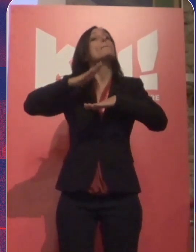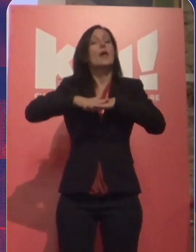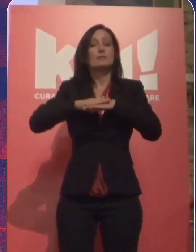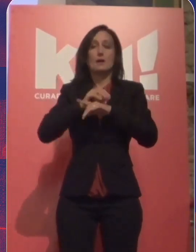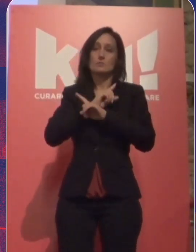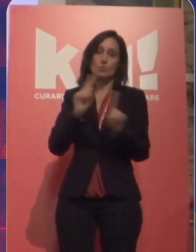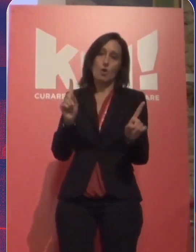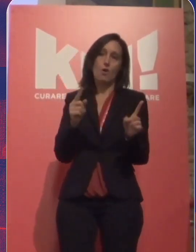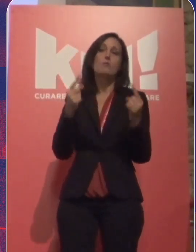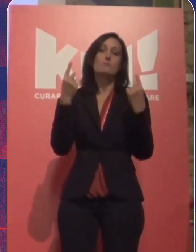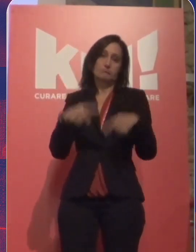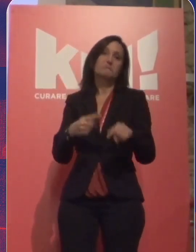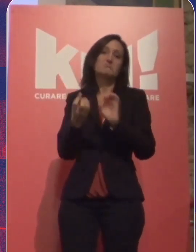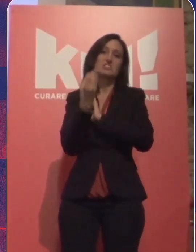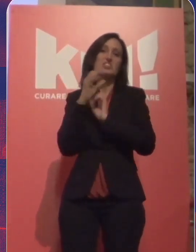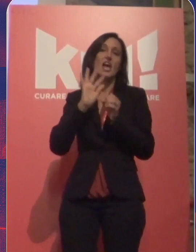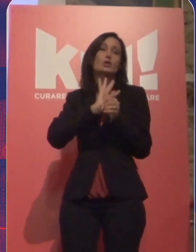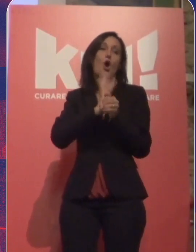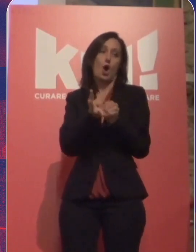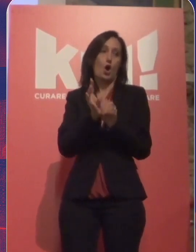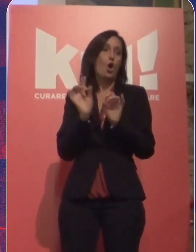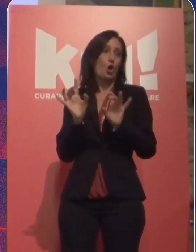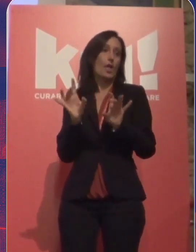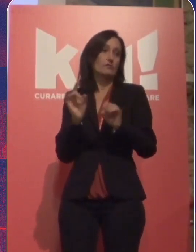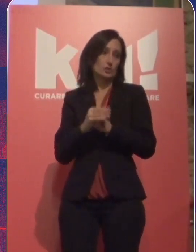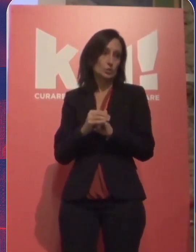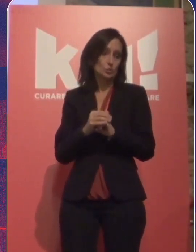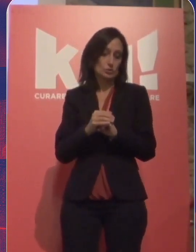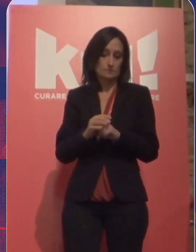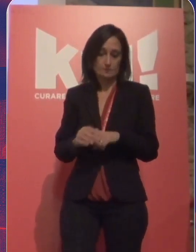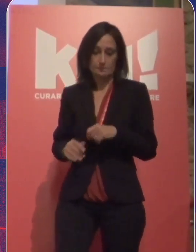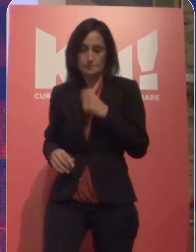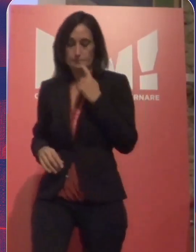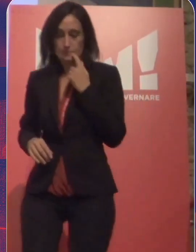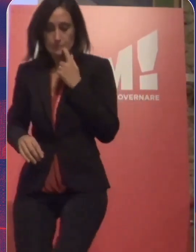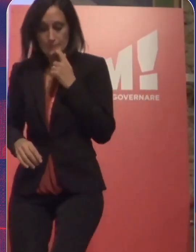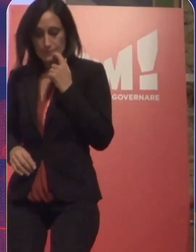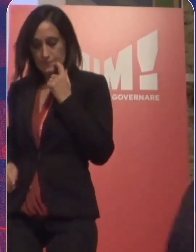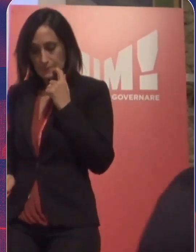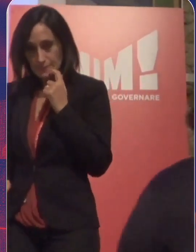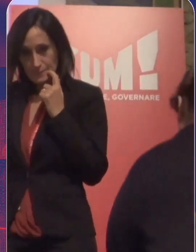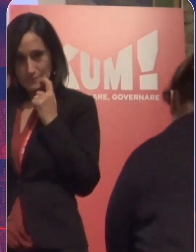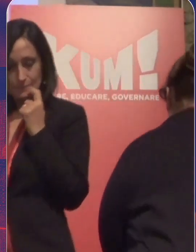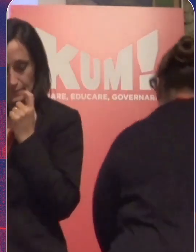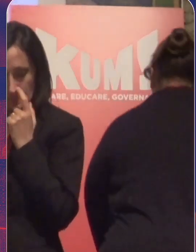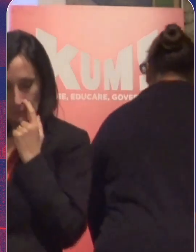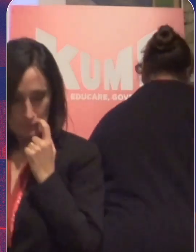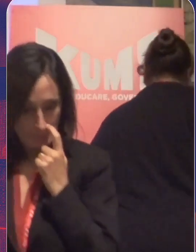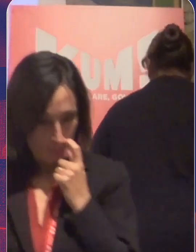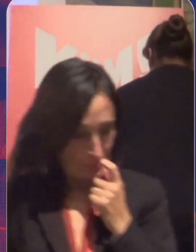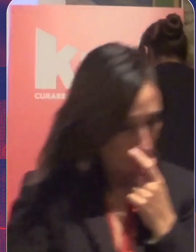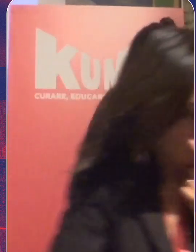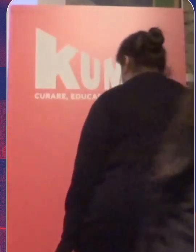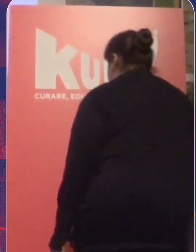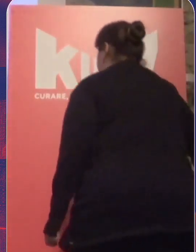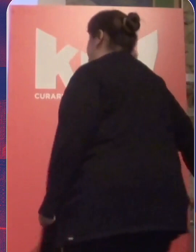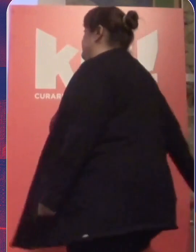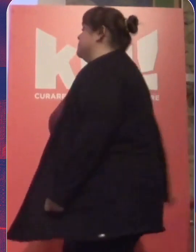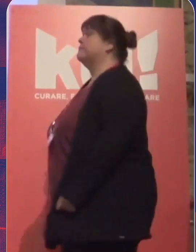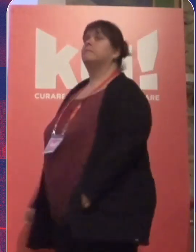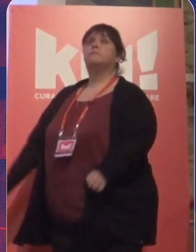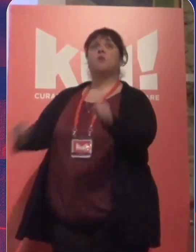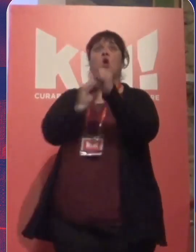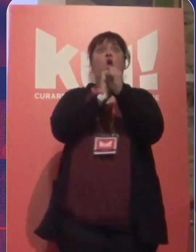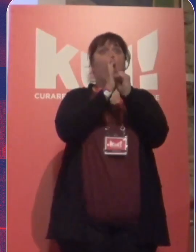ci ha insegnato che la libertà o si ha esperienza del legame o è